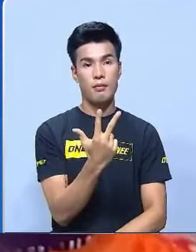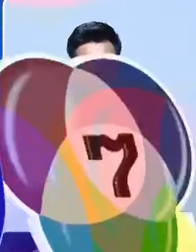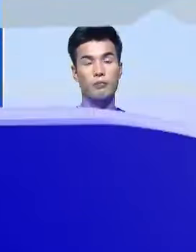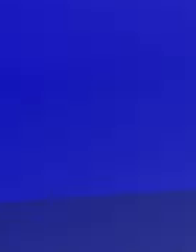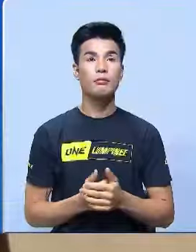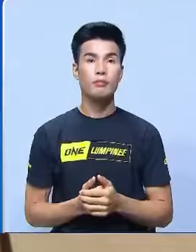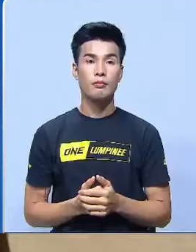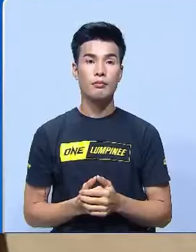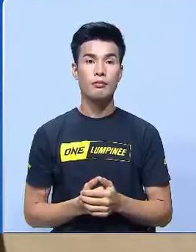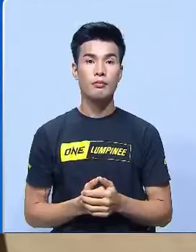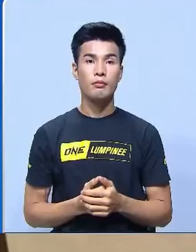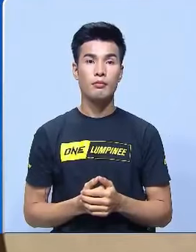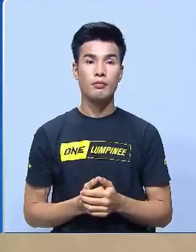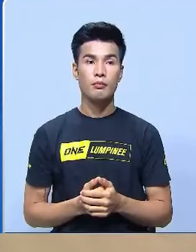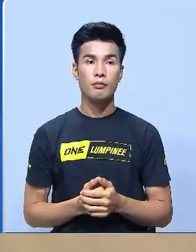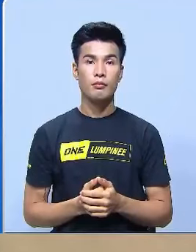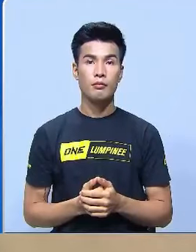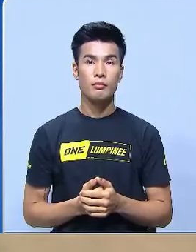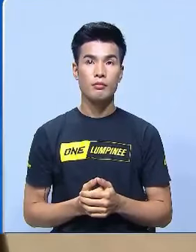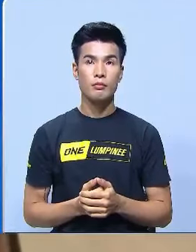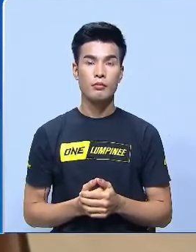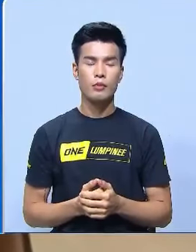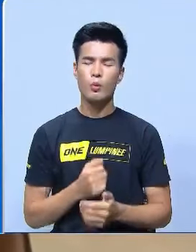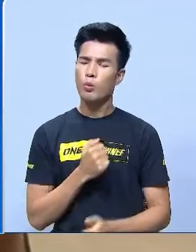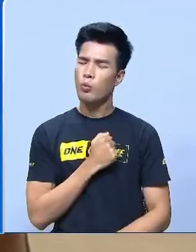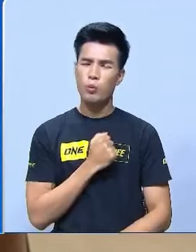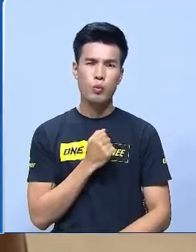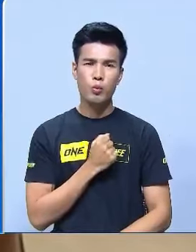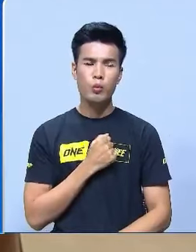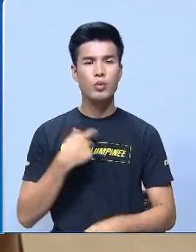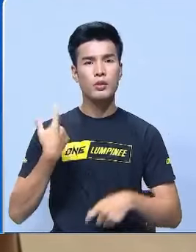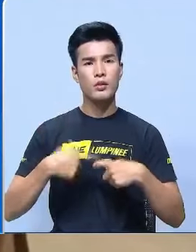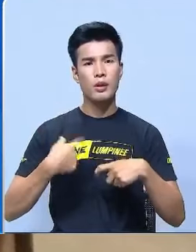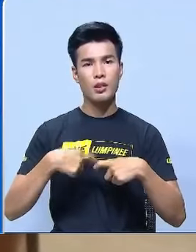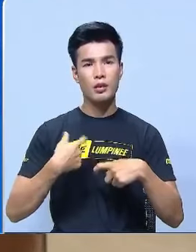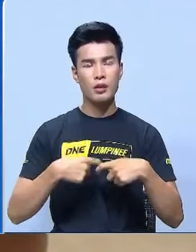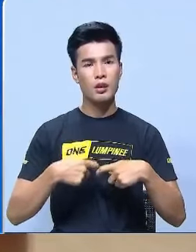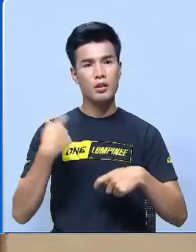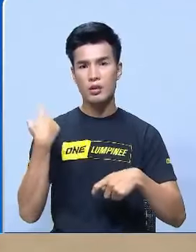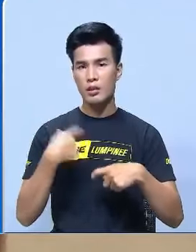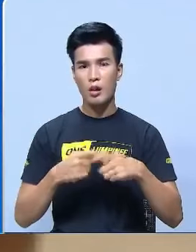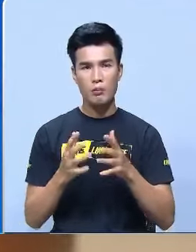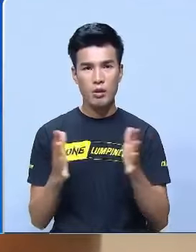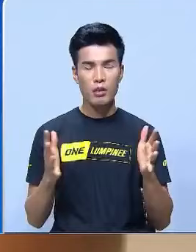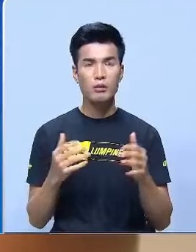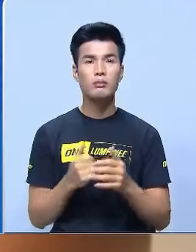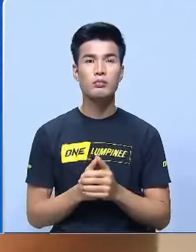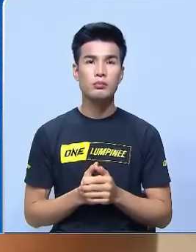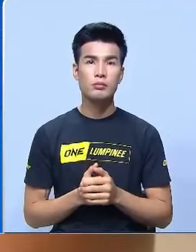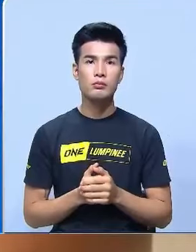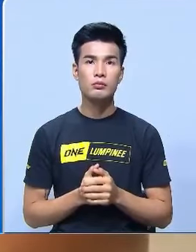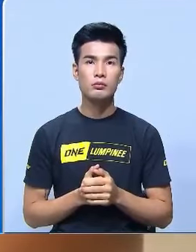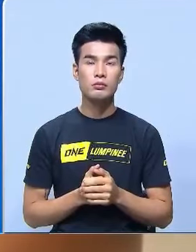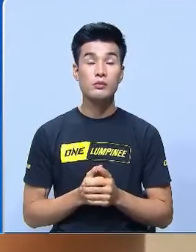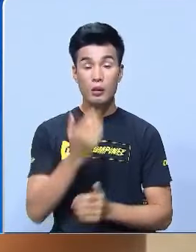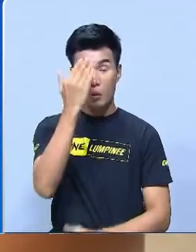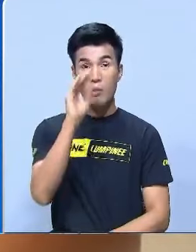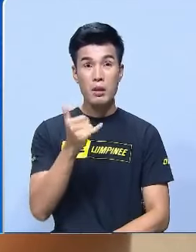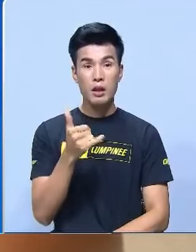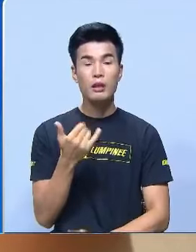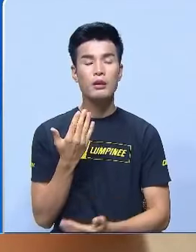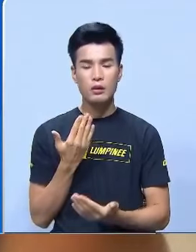คนโอสุดๆดีแล้วลำบากนี่ความลำบากลำบากกันจริงๆแเพราะว่าบางทีมันไม่มี